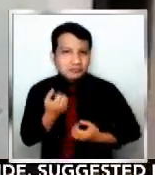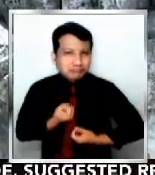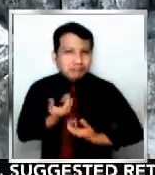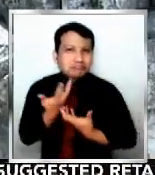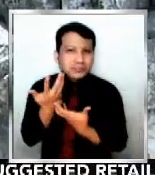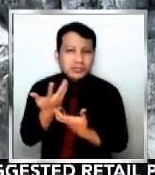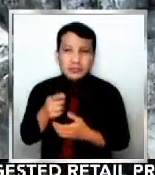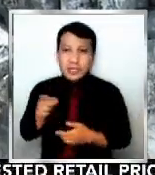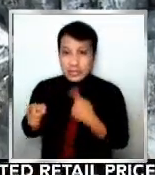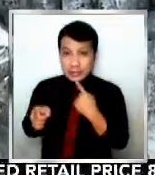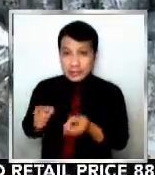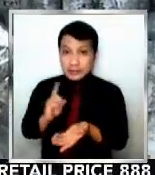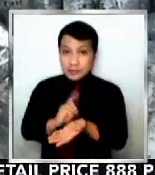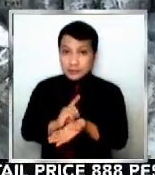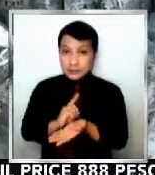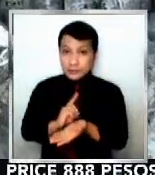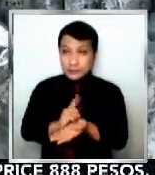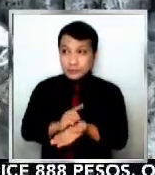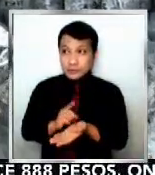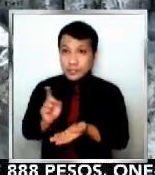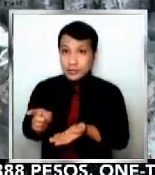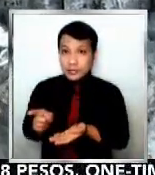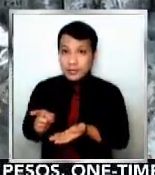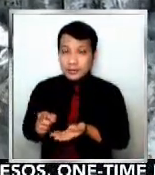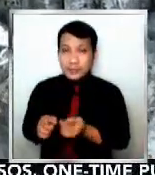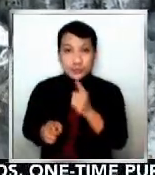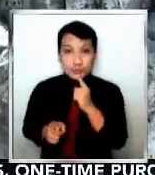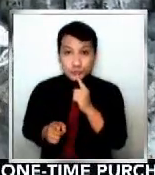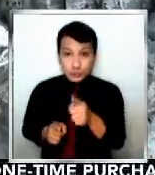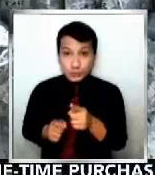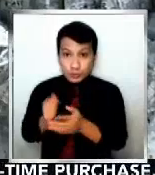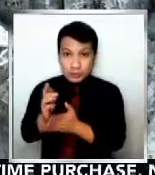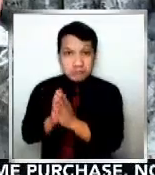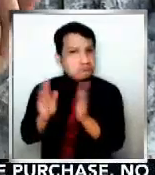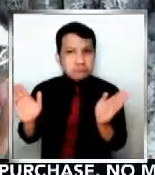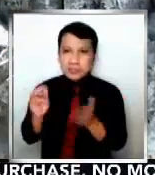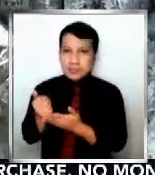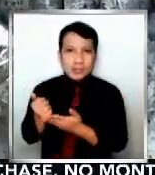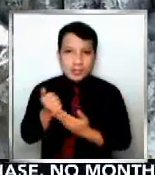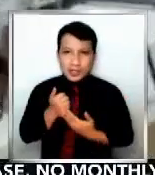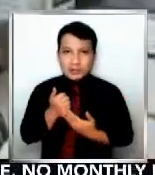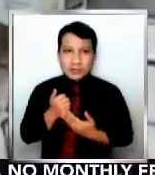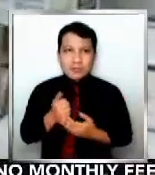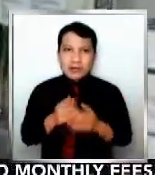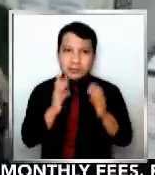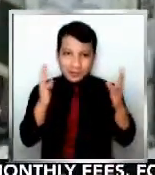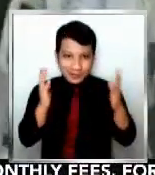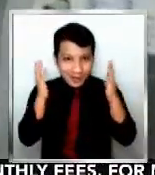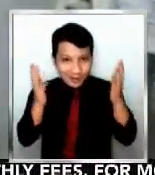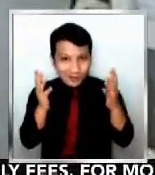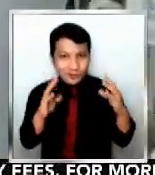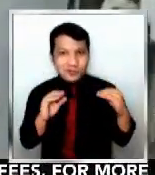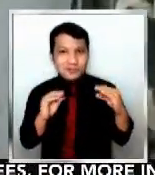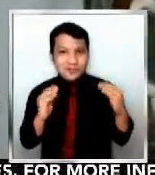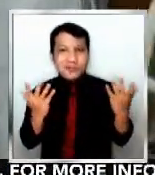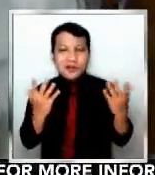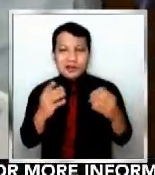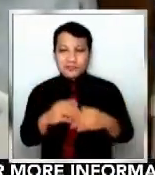na nakausap ko, malaki din daw ang tulong nito para sa kanila. Yung may nakakausap sila. Pinuntahan din ang isang pribadong ospital kung